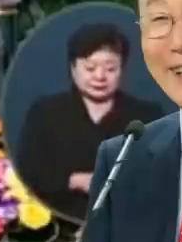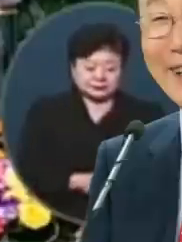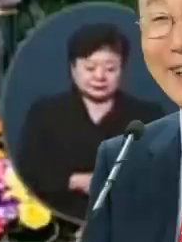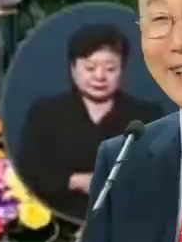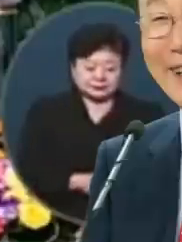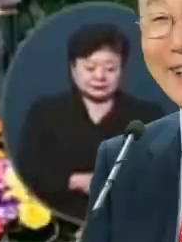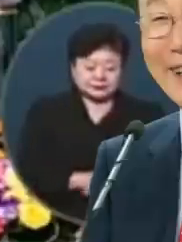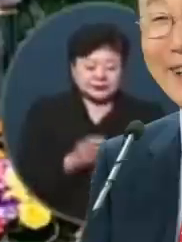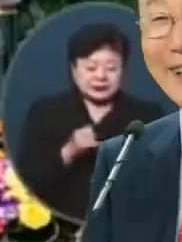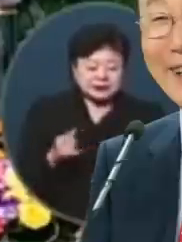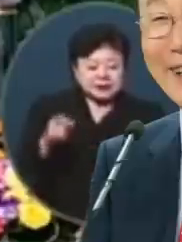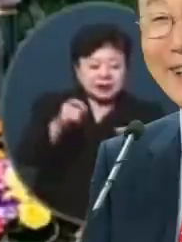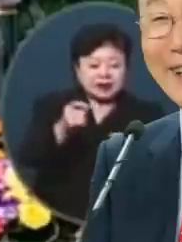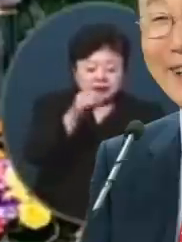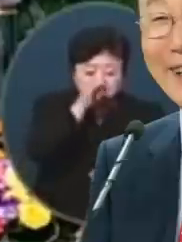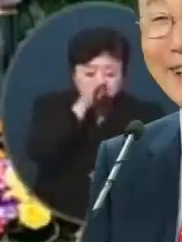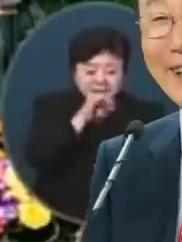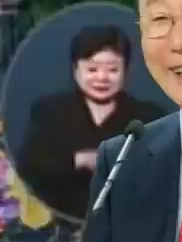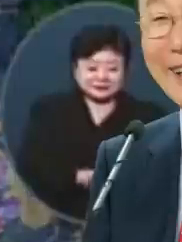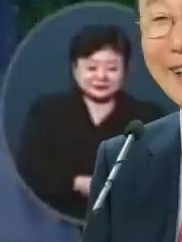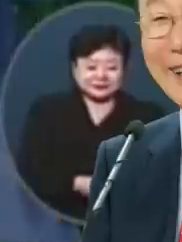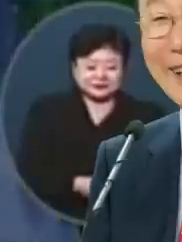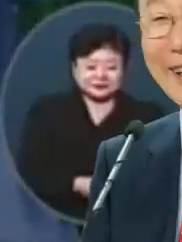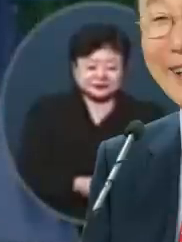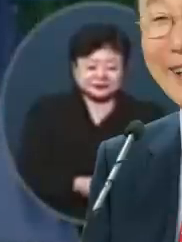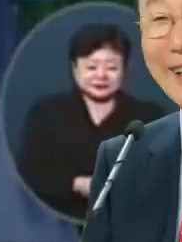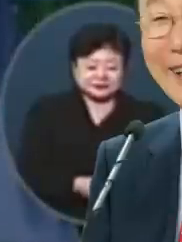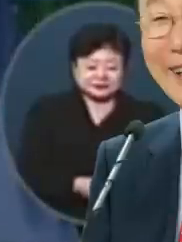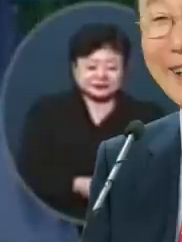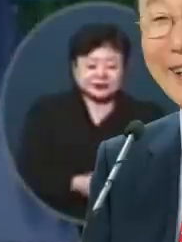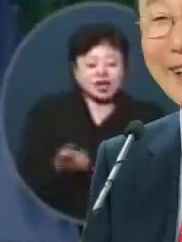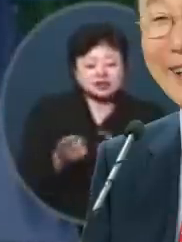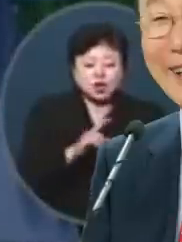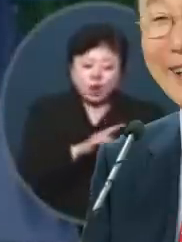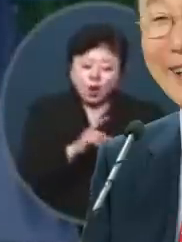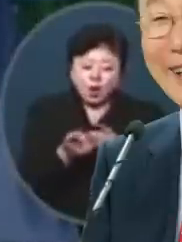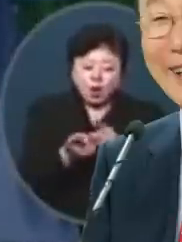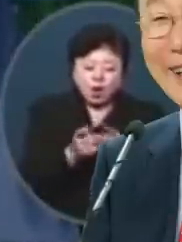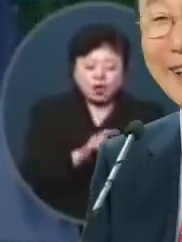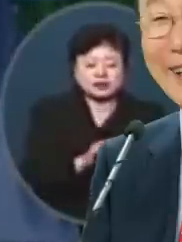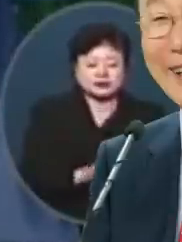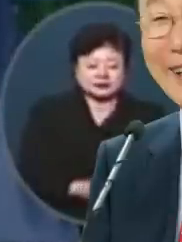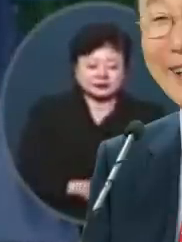만 사람 가까이 왔지 않습니까? 우리가 서로